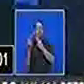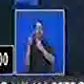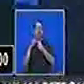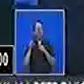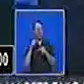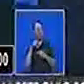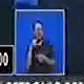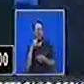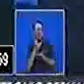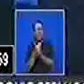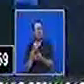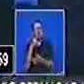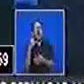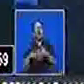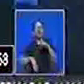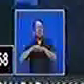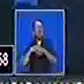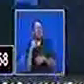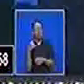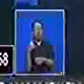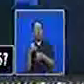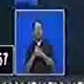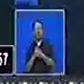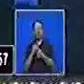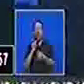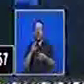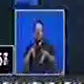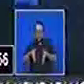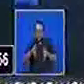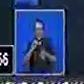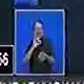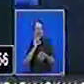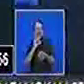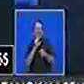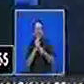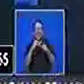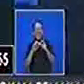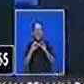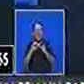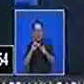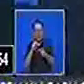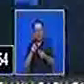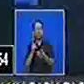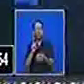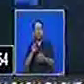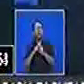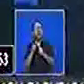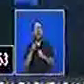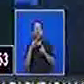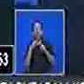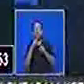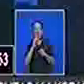adalah mengoptimalkan saluran irigasi. Saya ada satu kasus di Blora di mana Bengawan Solo airnya diangkat dengan